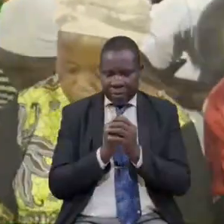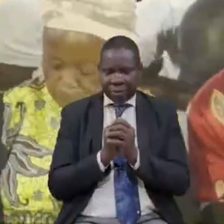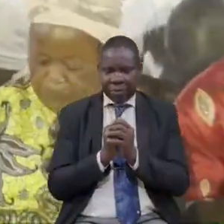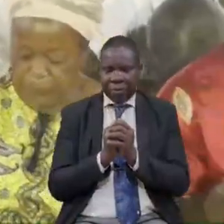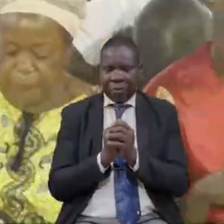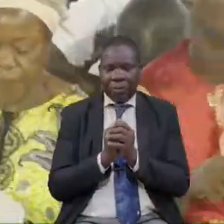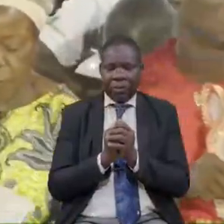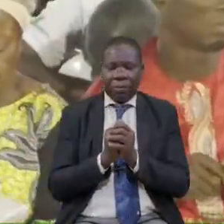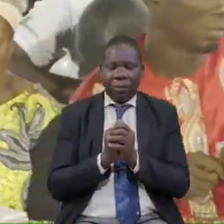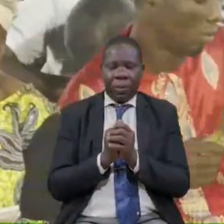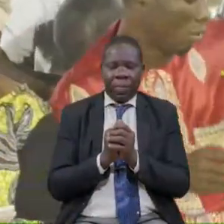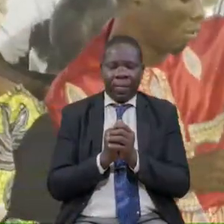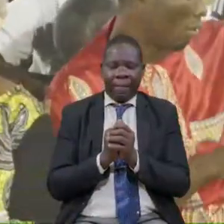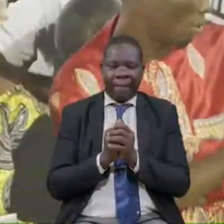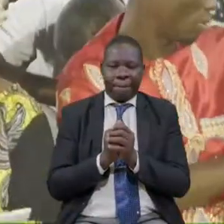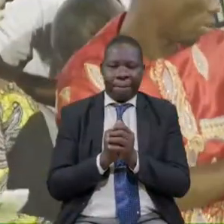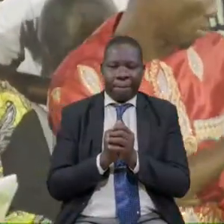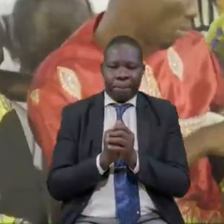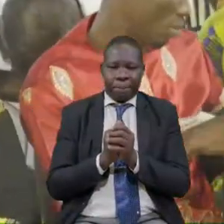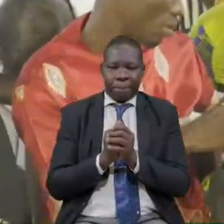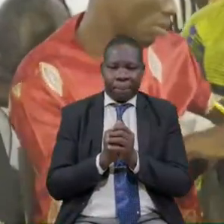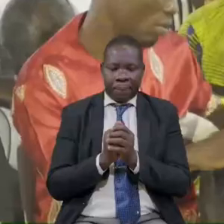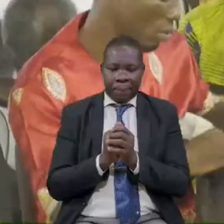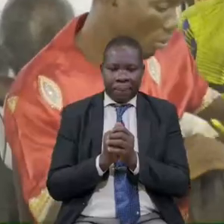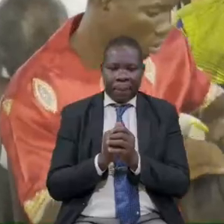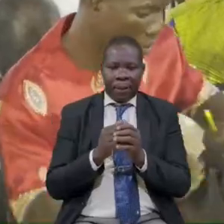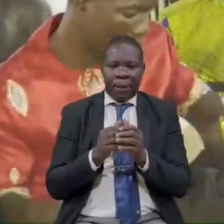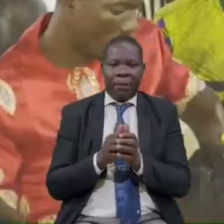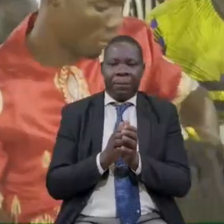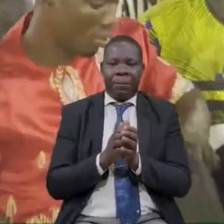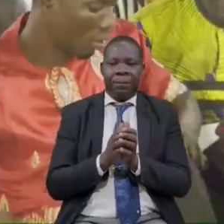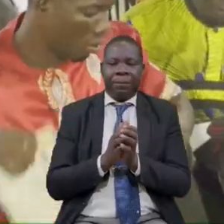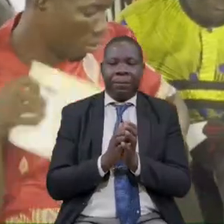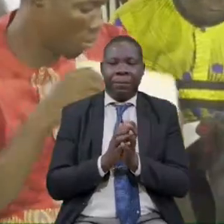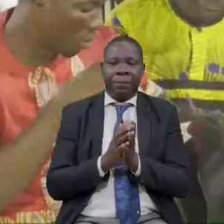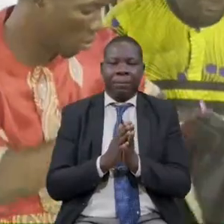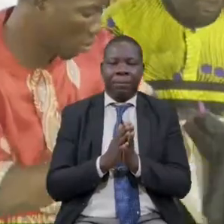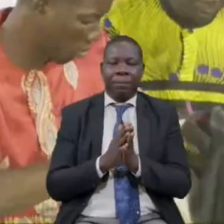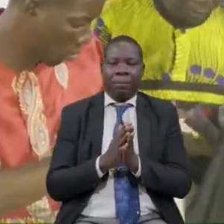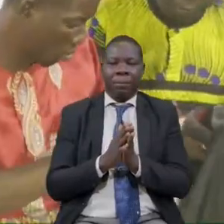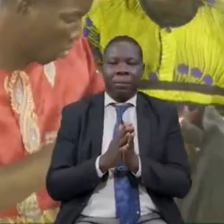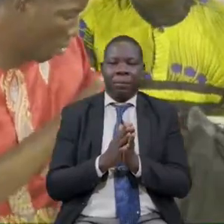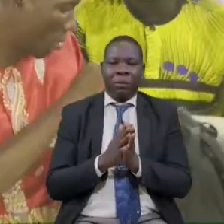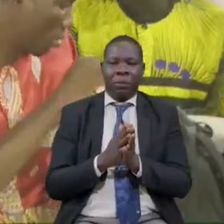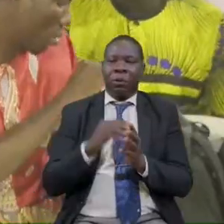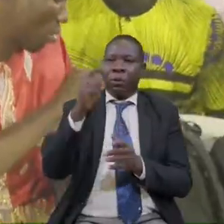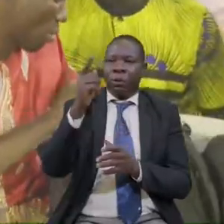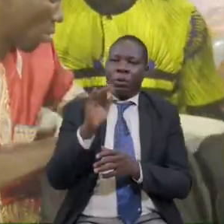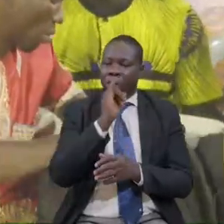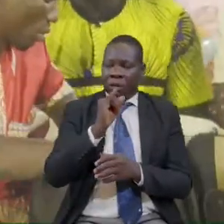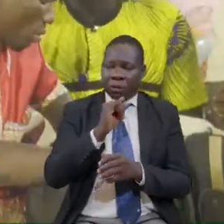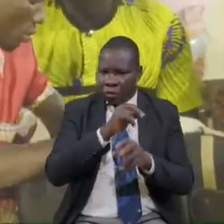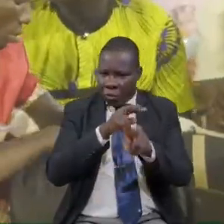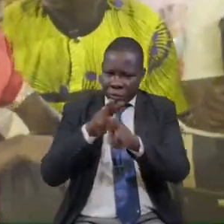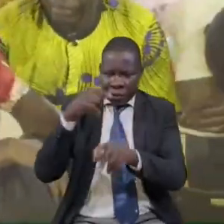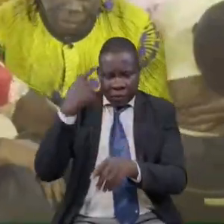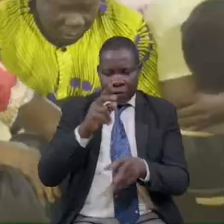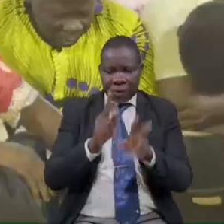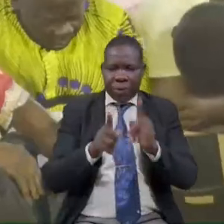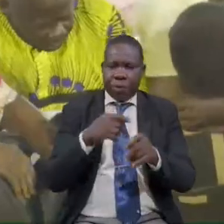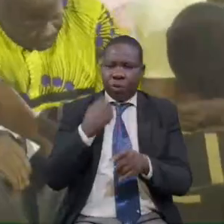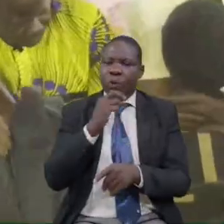yeux fermés. Têtes baissées et les yeux fermés. Dieu cherche les gens qui